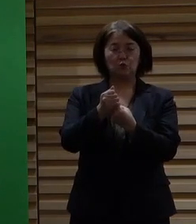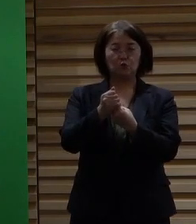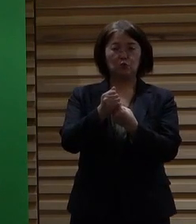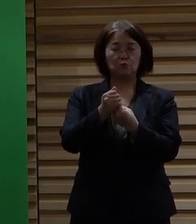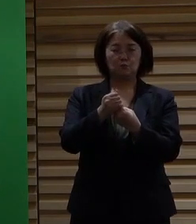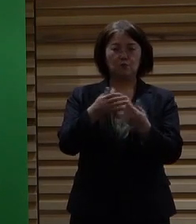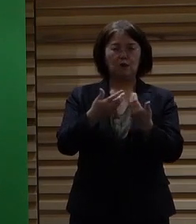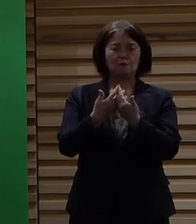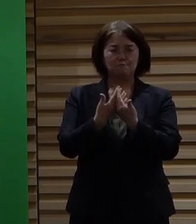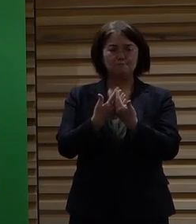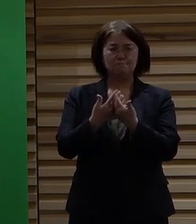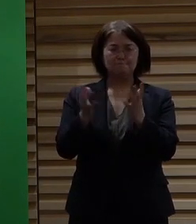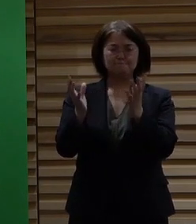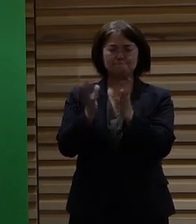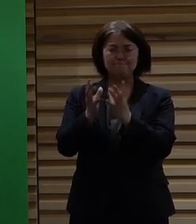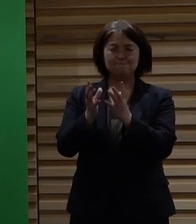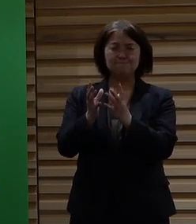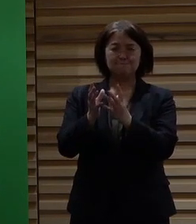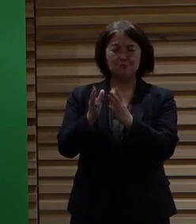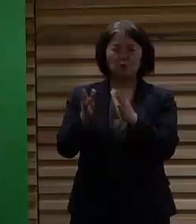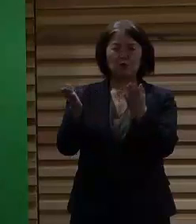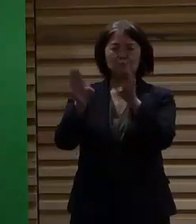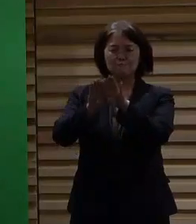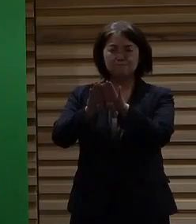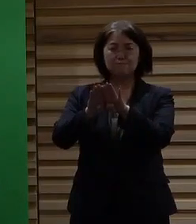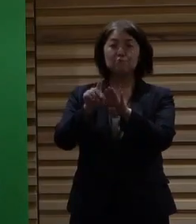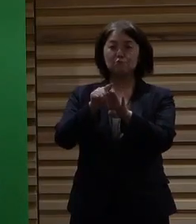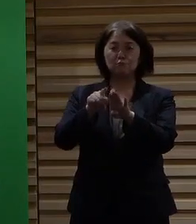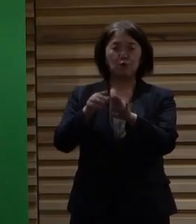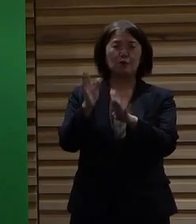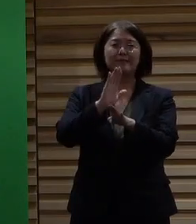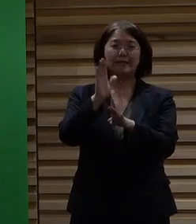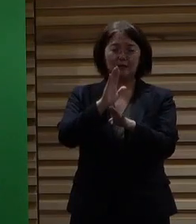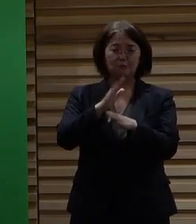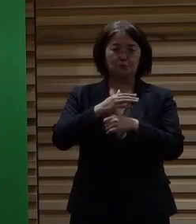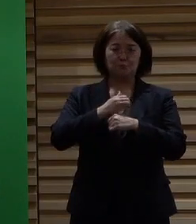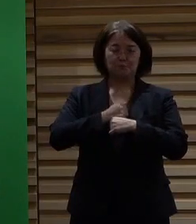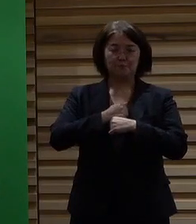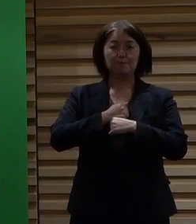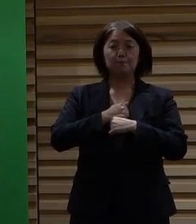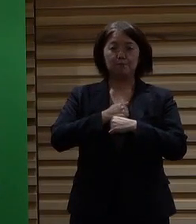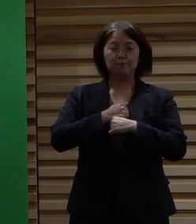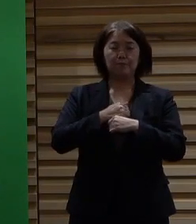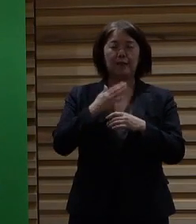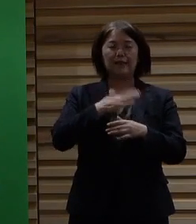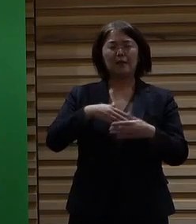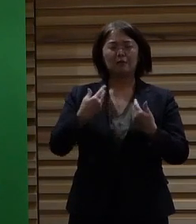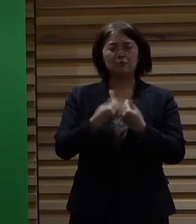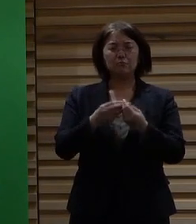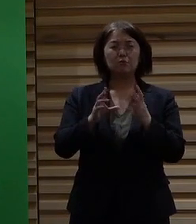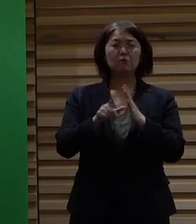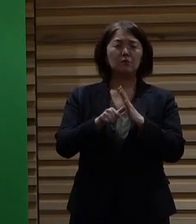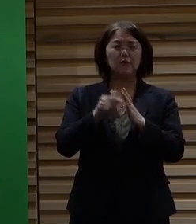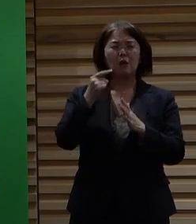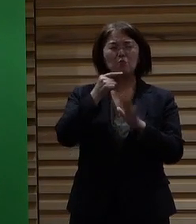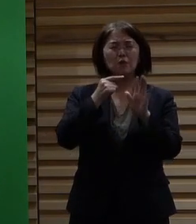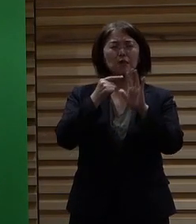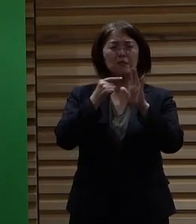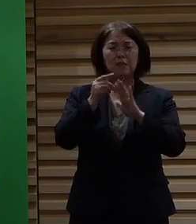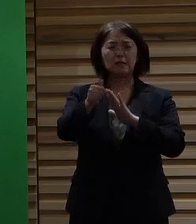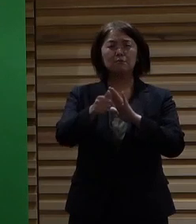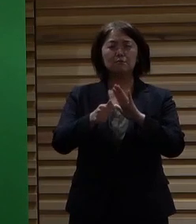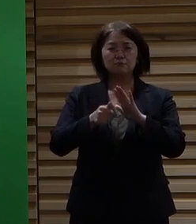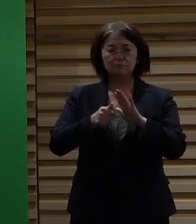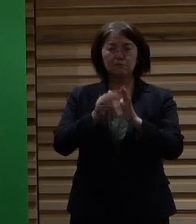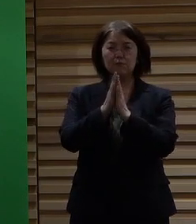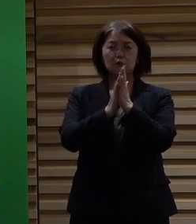密接、これを回避するということ、体調の不良時には無理をなさらずに出勤や登校を控えるようにお願いをい